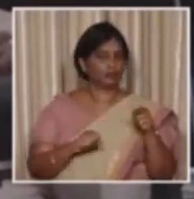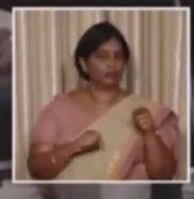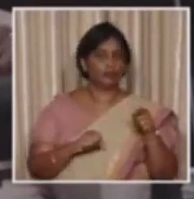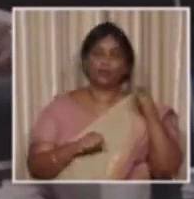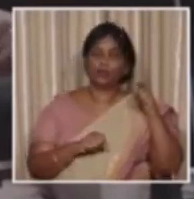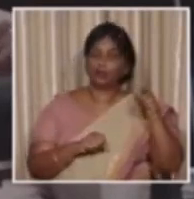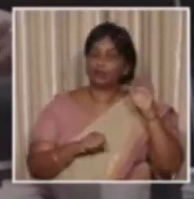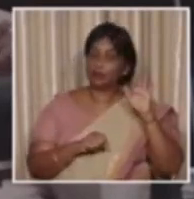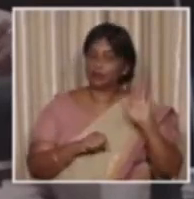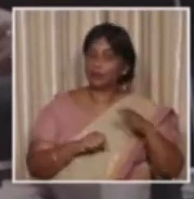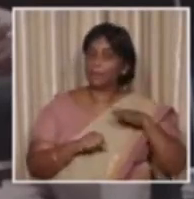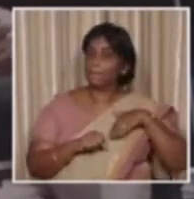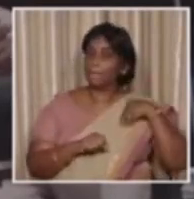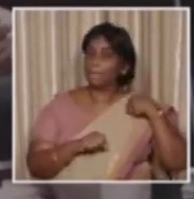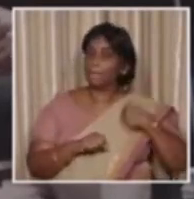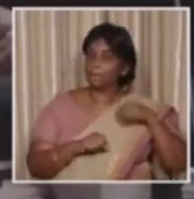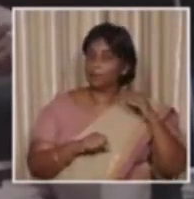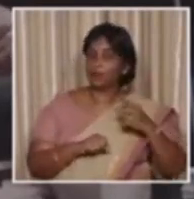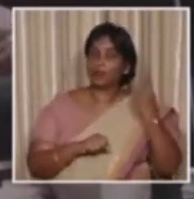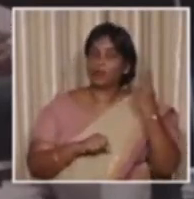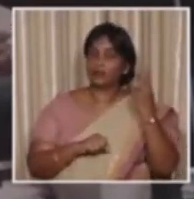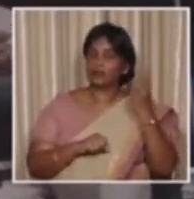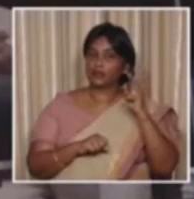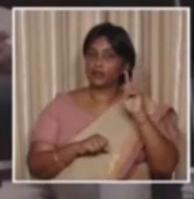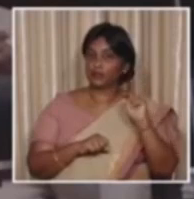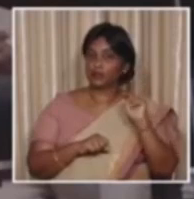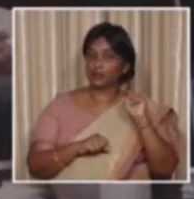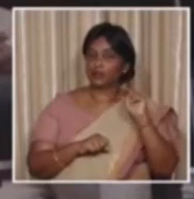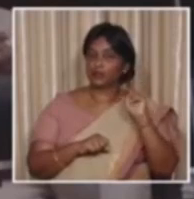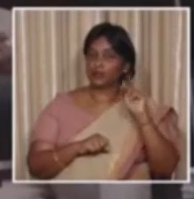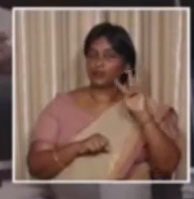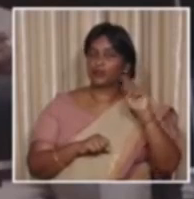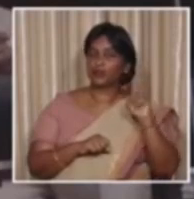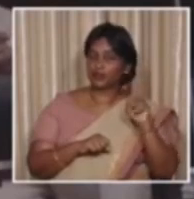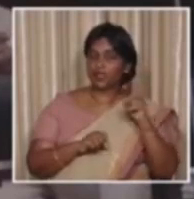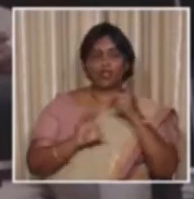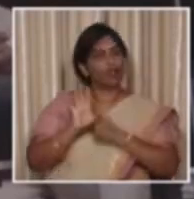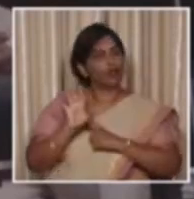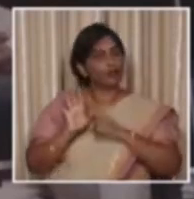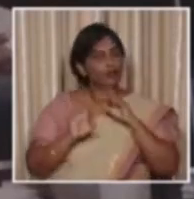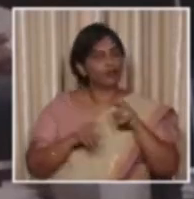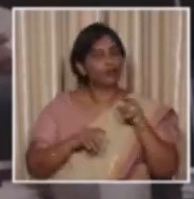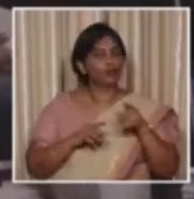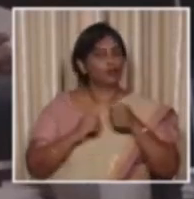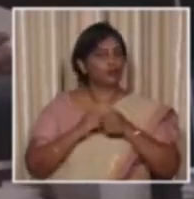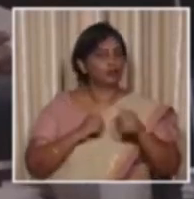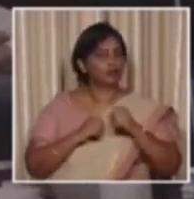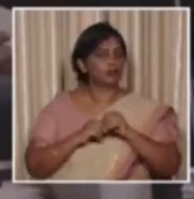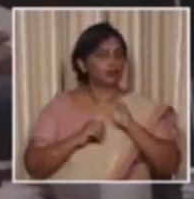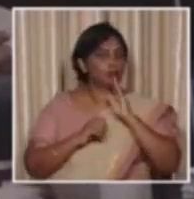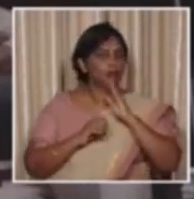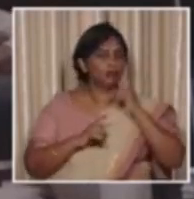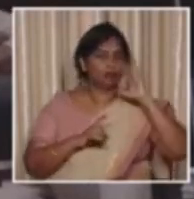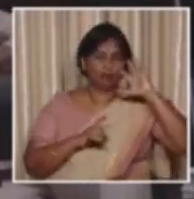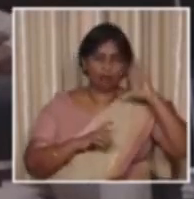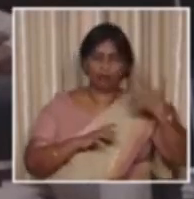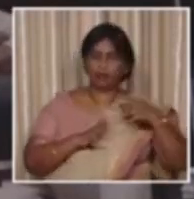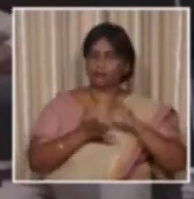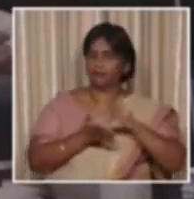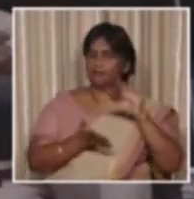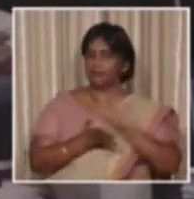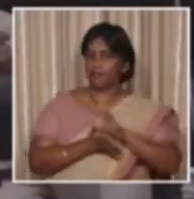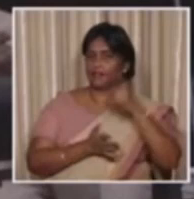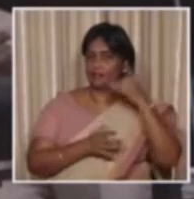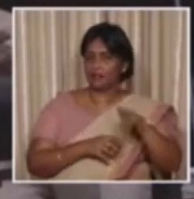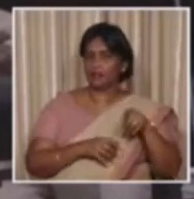அதன் காரணமாக விவசாயிகள் பாரிய நெருக்கடியை எதிர்கொண்டுள்ளனர். பூச்சிக்கொல்லி மருந்துகளின் விலைகளில் அதிகரிப்பு ஏற்பட்டுள்ளது. இதன் காரணமாகவும்